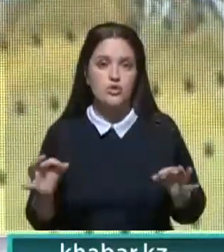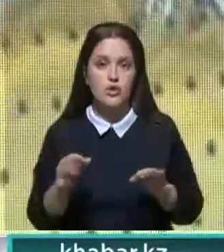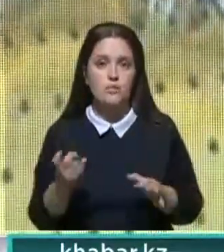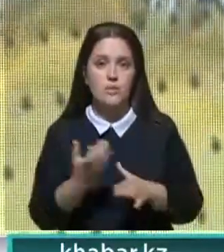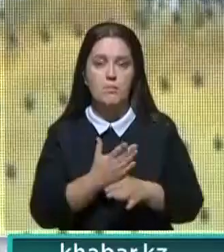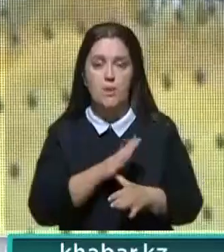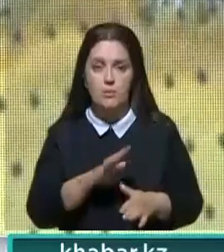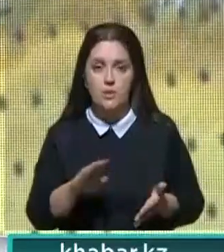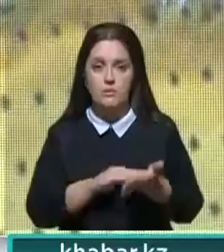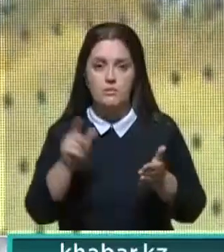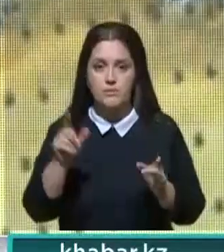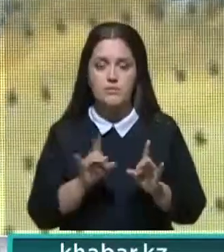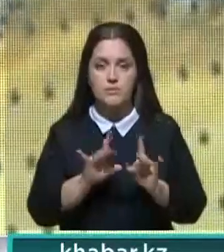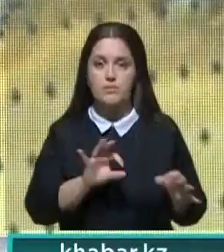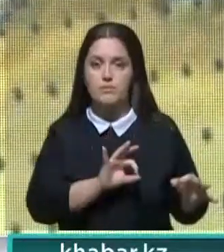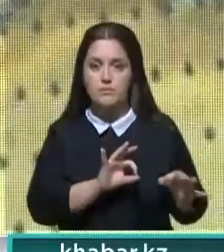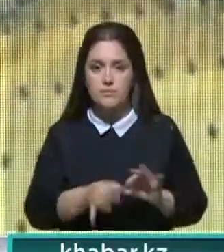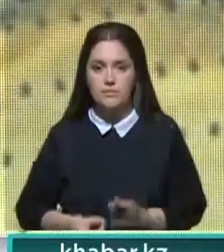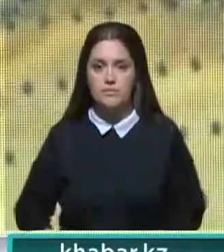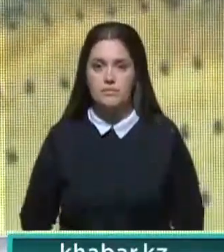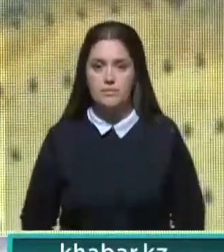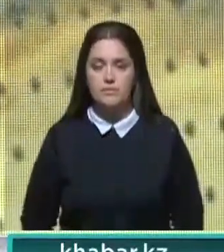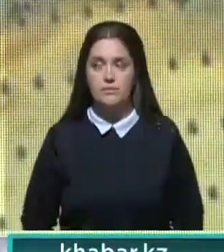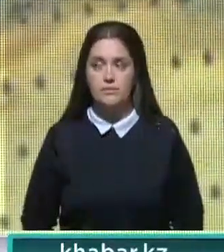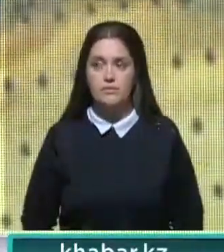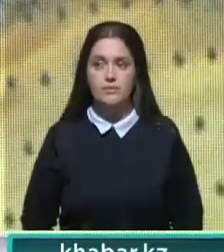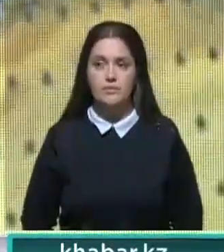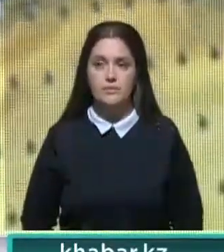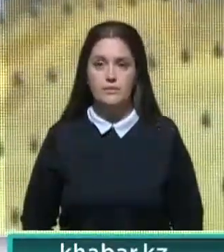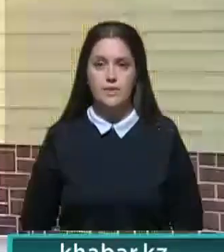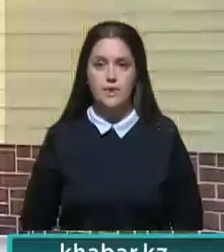власти тоже ничем не могут помочь Артем графов расскажет подробнее